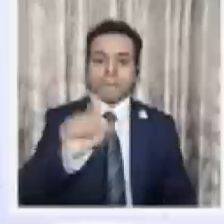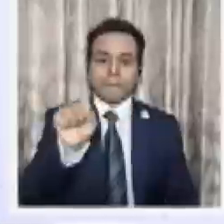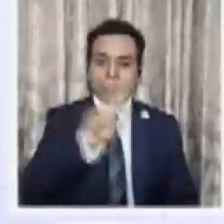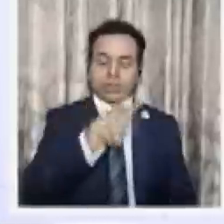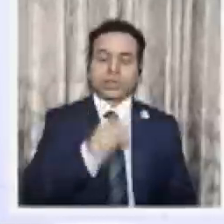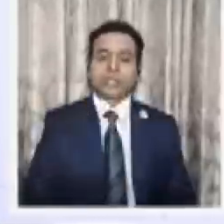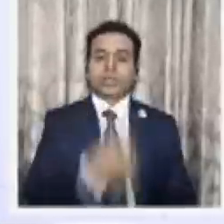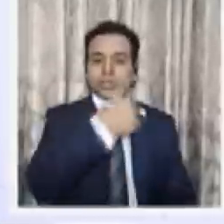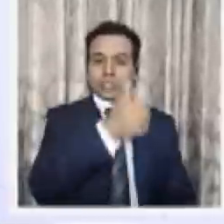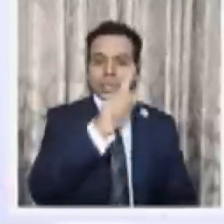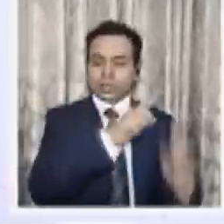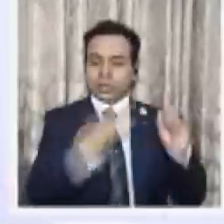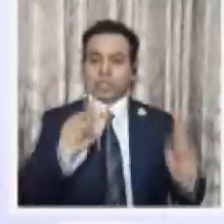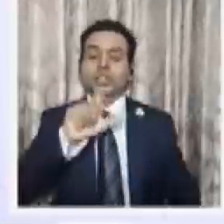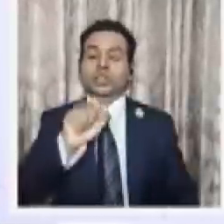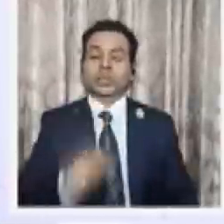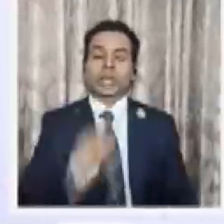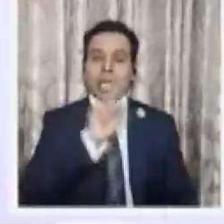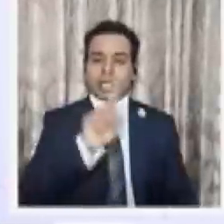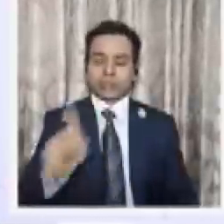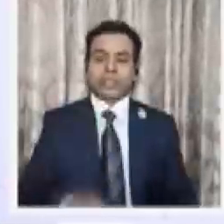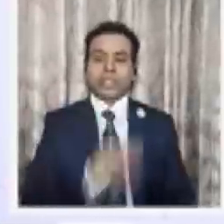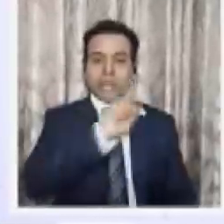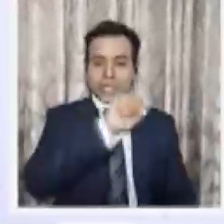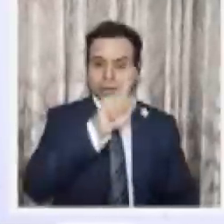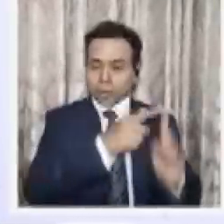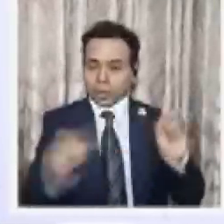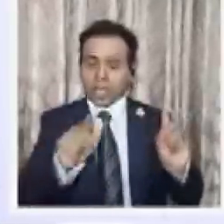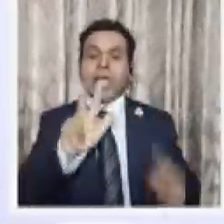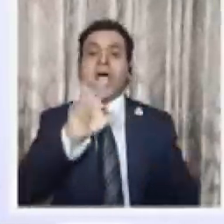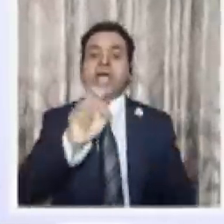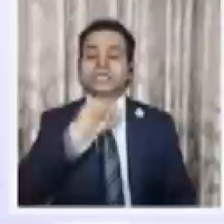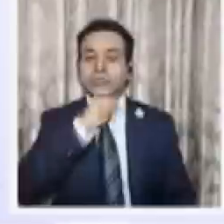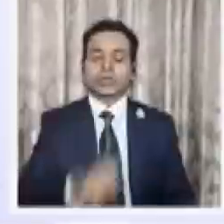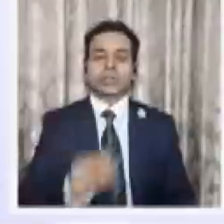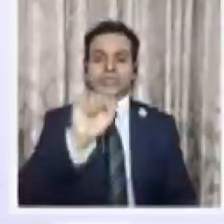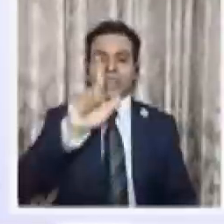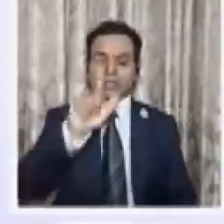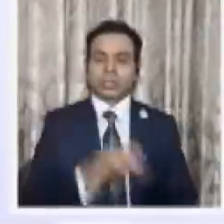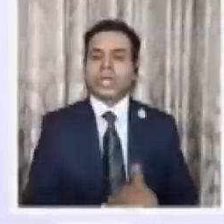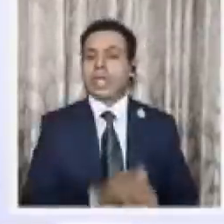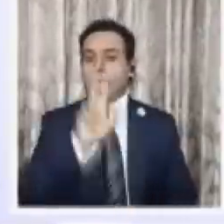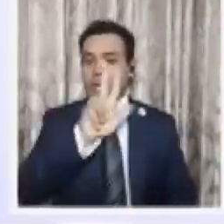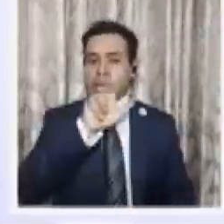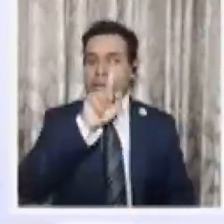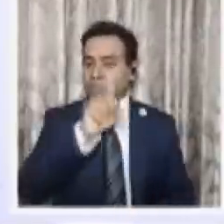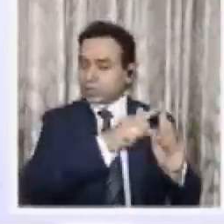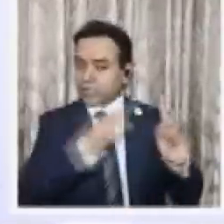2 জন, 41 থেকে 50 6 জন, 51 থেকে 60 12 জন, 61 থেকে 70